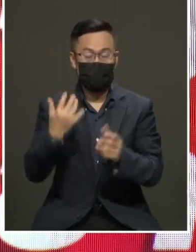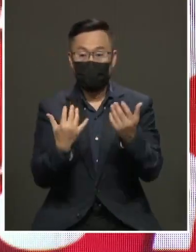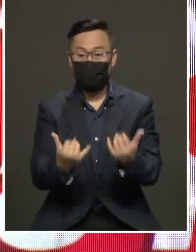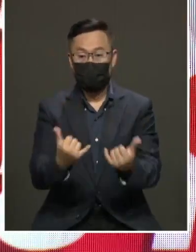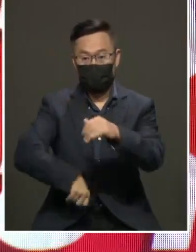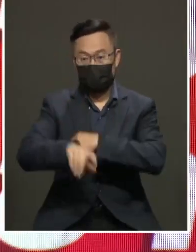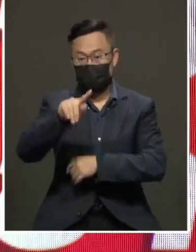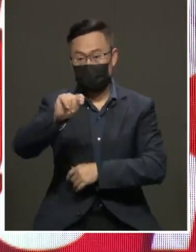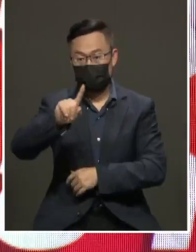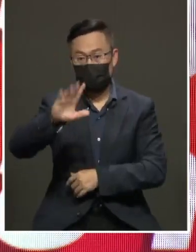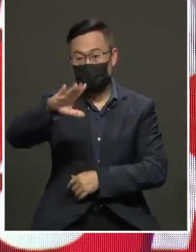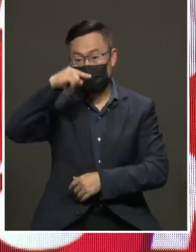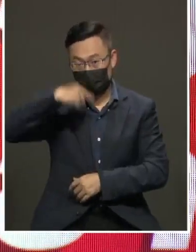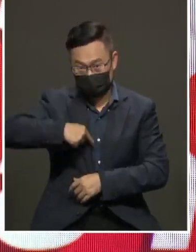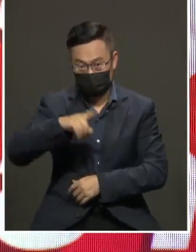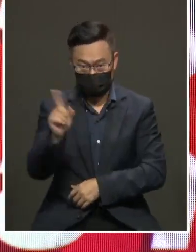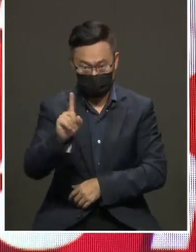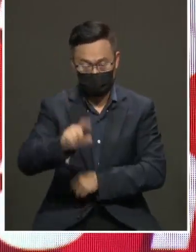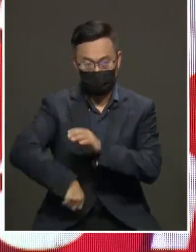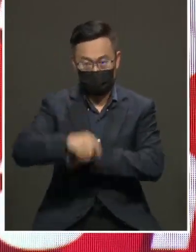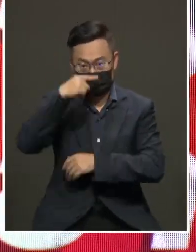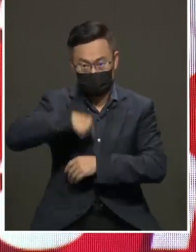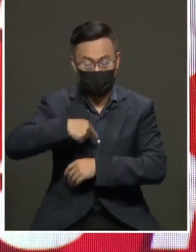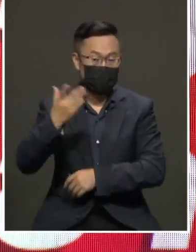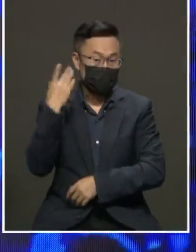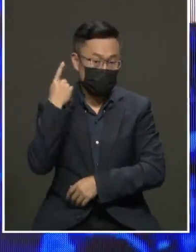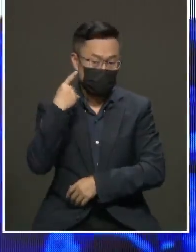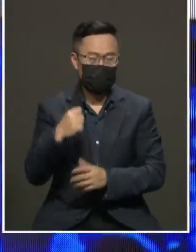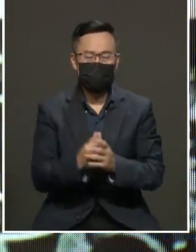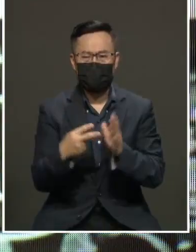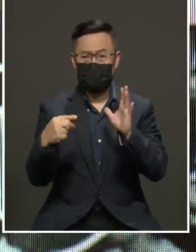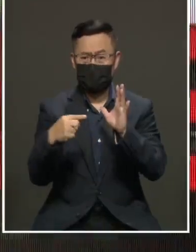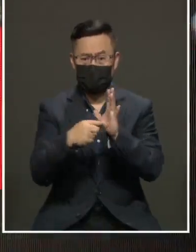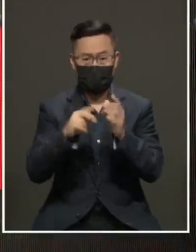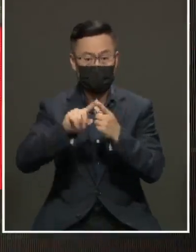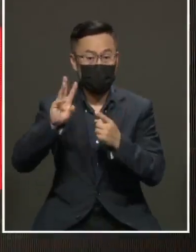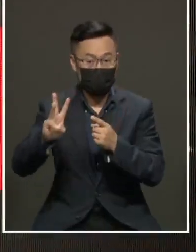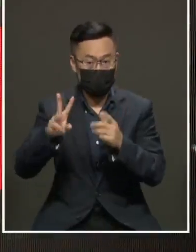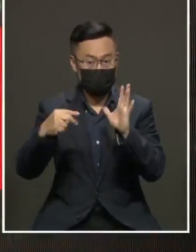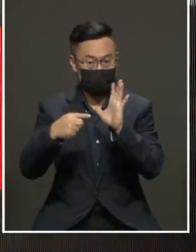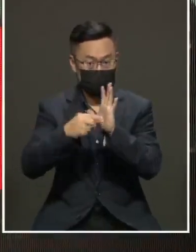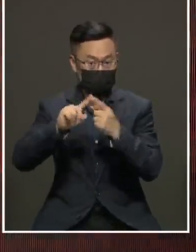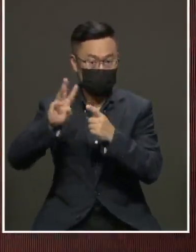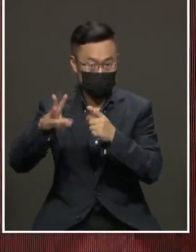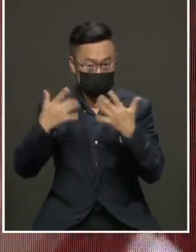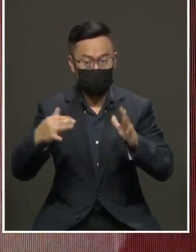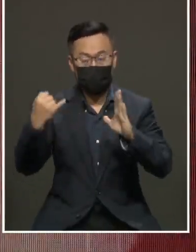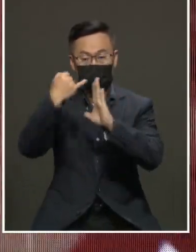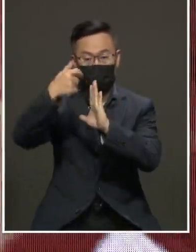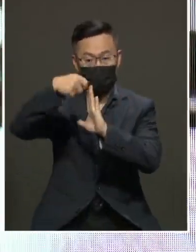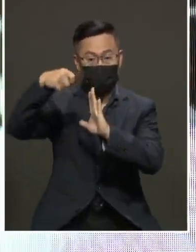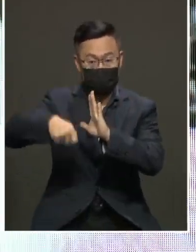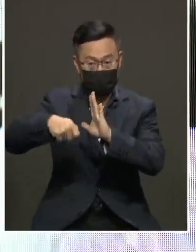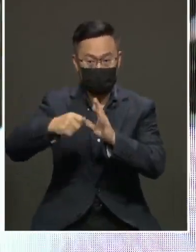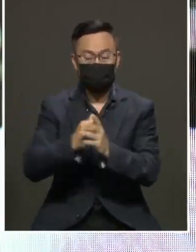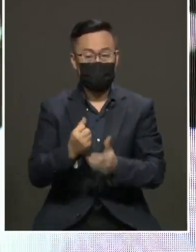ฟุตบอลไทยลีกสนุกไม่แพ้กันค่ะคุณผู้ชมเมื่อวานนี้นะคะแมตช์เดย์ที่6ของฤดูกาลนะคะนครราชสีมามาสด้